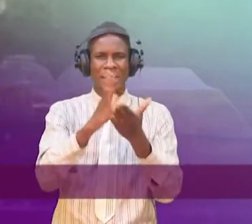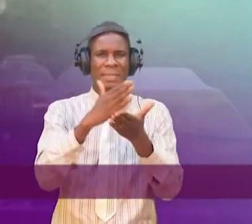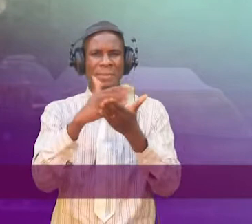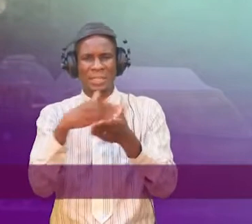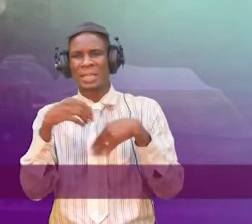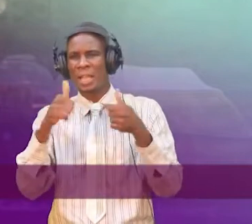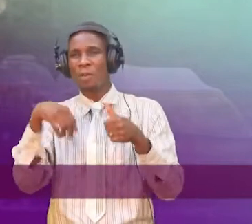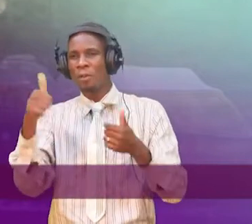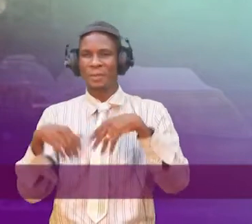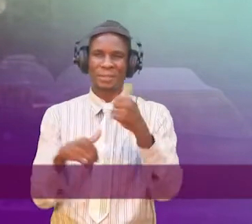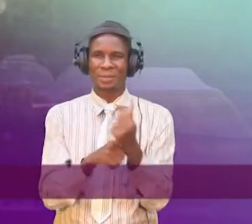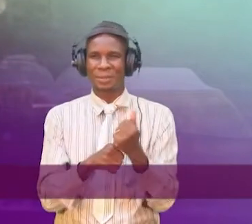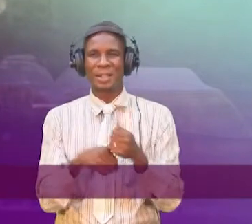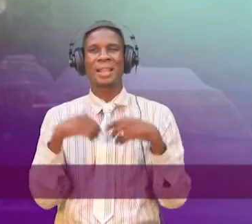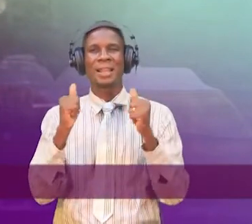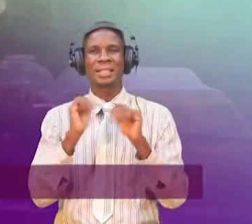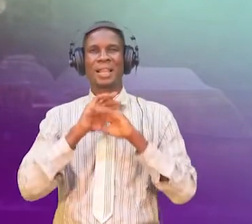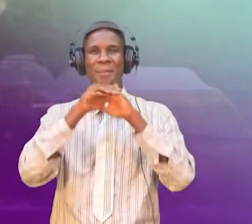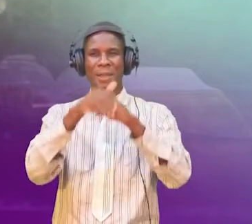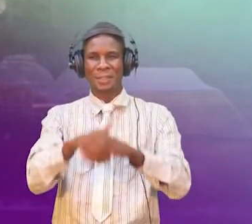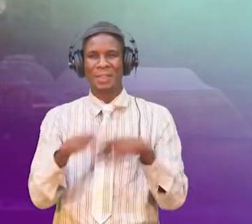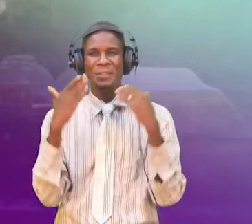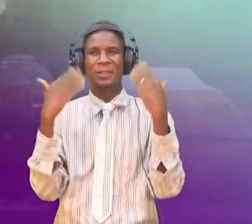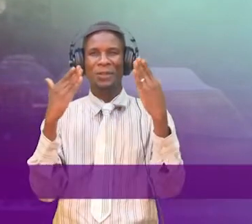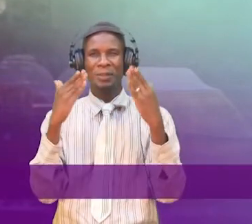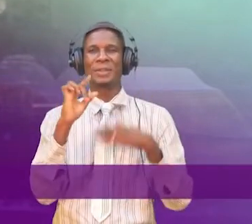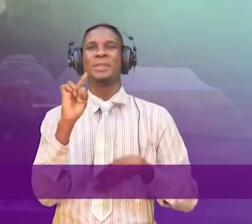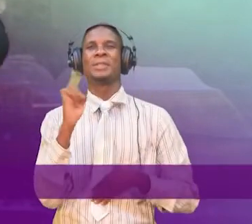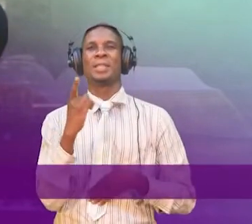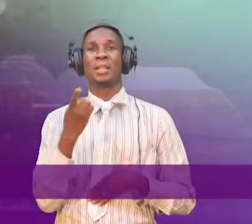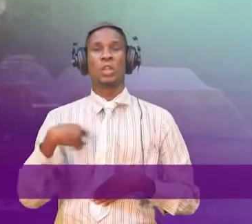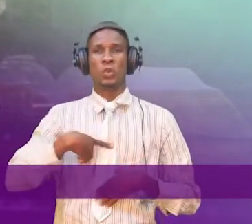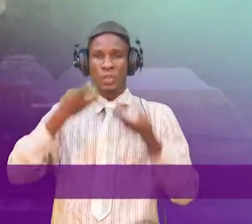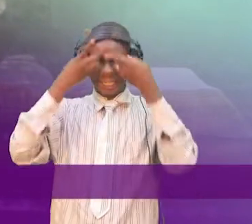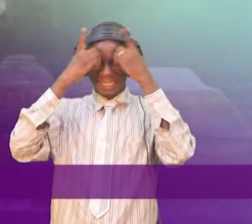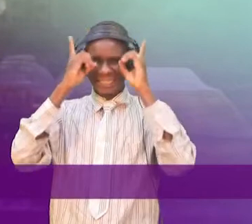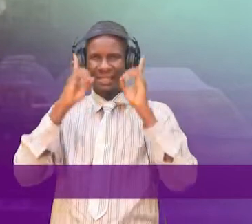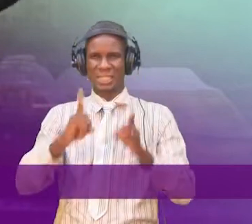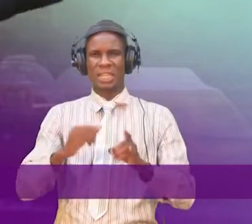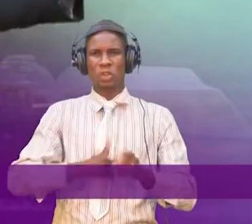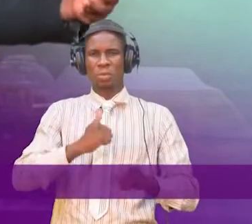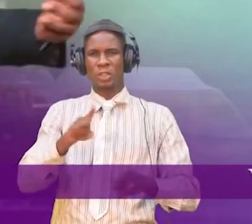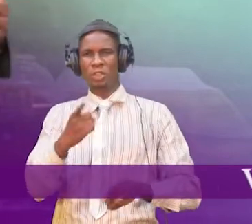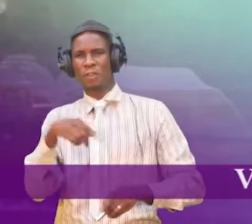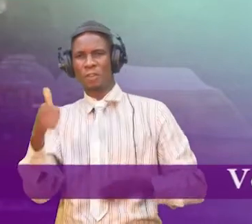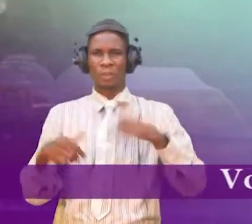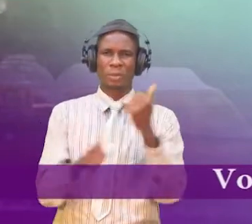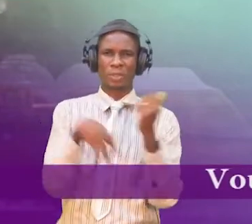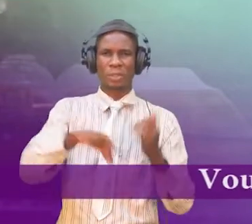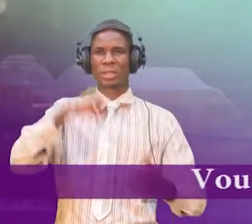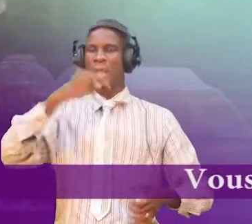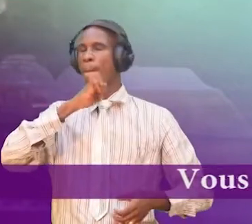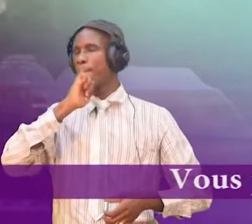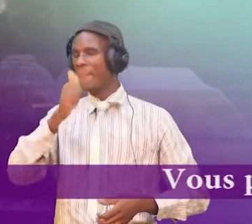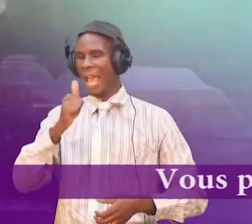nzambe. Tokoki kopesa yango na bato mosusu te, kasi ezali ya nzambe. Tokoki te kokana biso mei nani ya